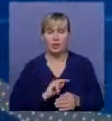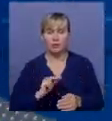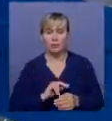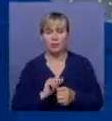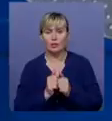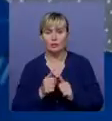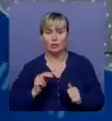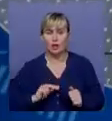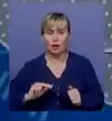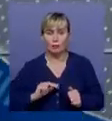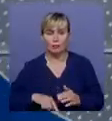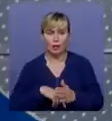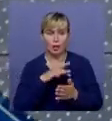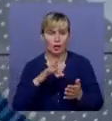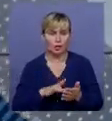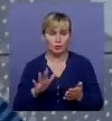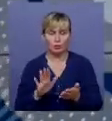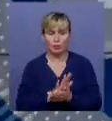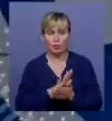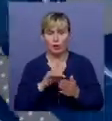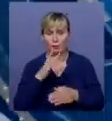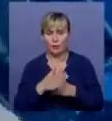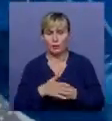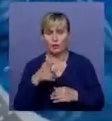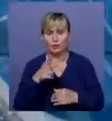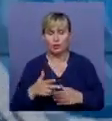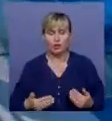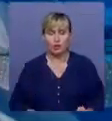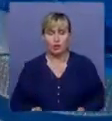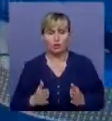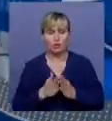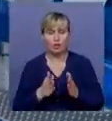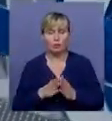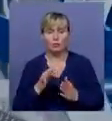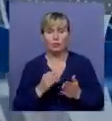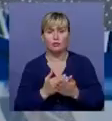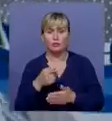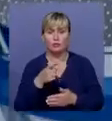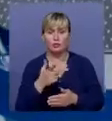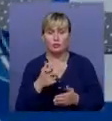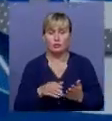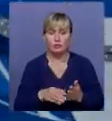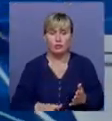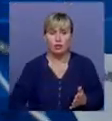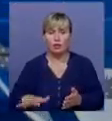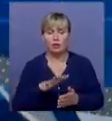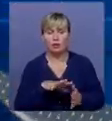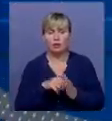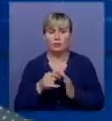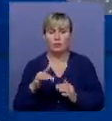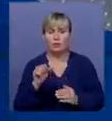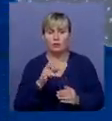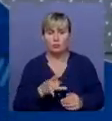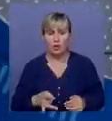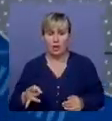смену работники городских служб обеззаразили почти 3000 жилых домов и свыше 1300 дворовых территорий, в том числе в